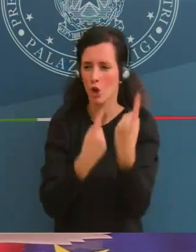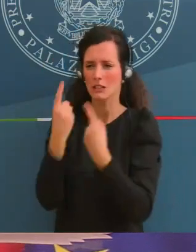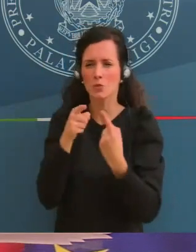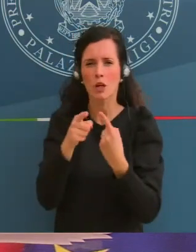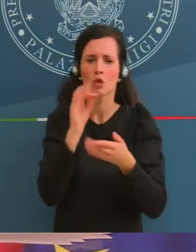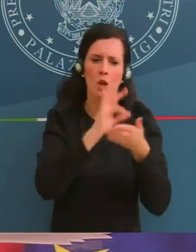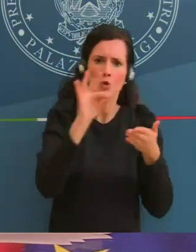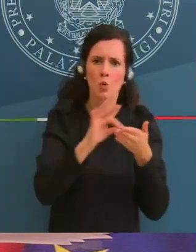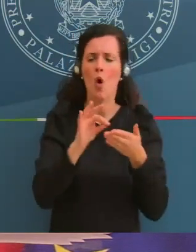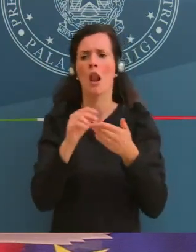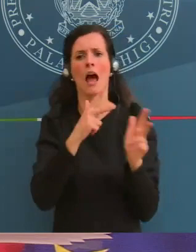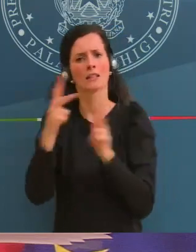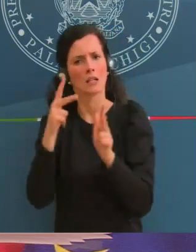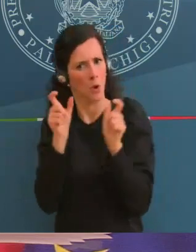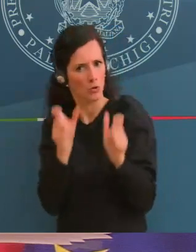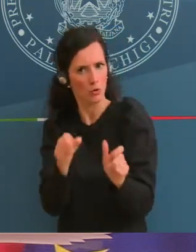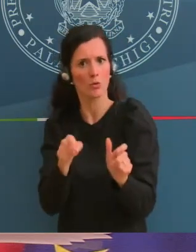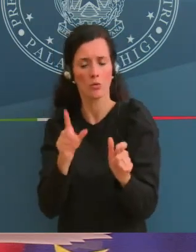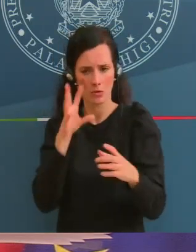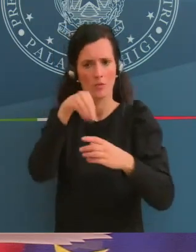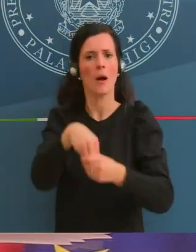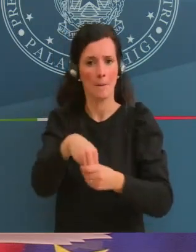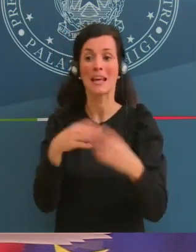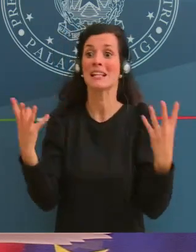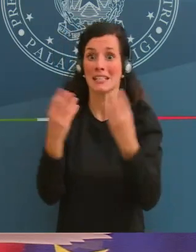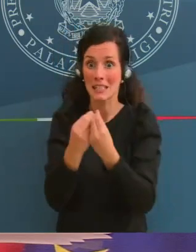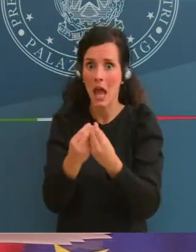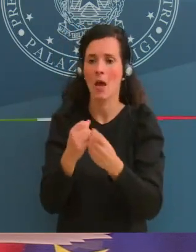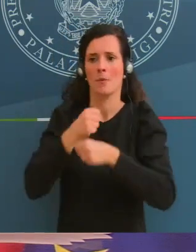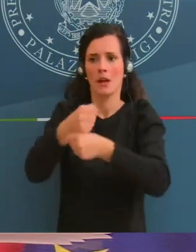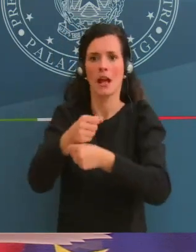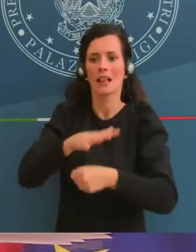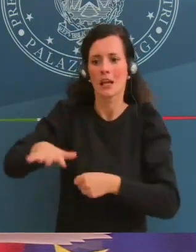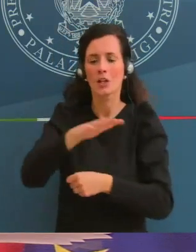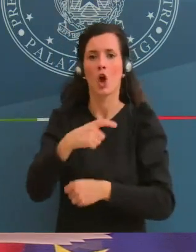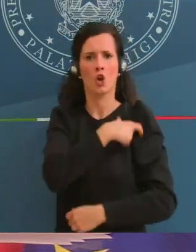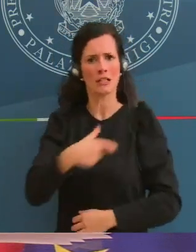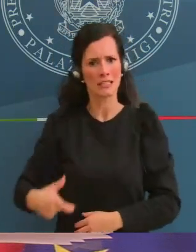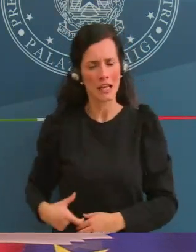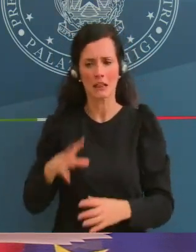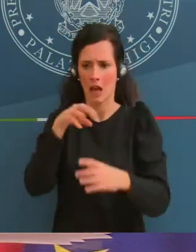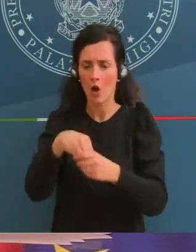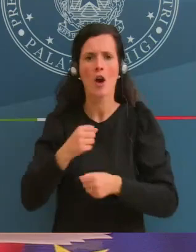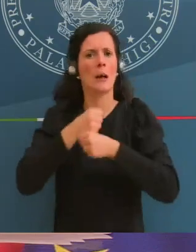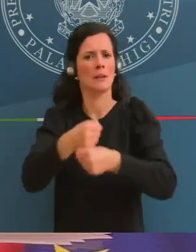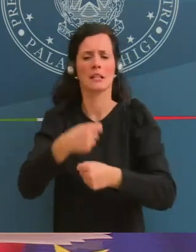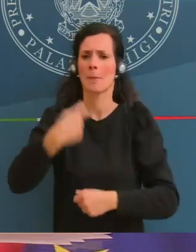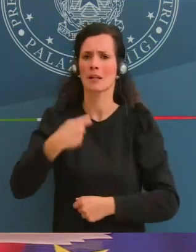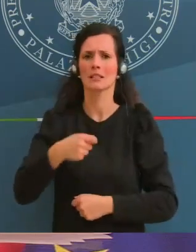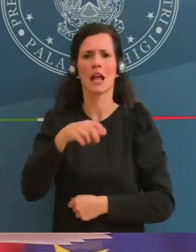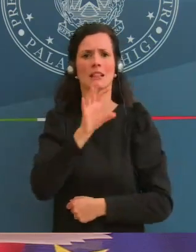delle regioni e dei trasporti del i dirigenti scolastici e via discorrendo sta a loro quindi trovare sotto il nostro